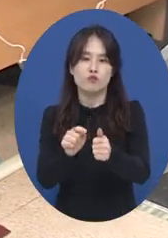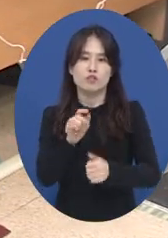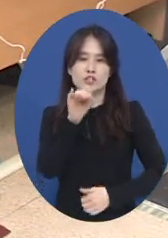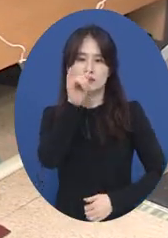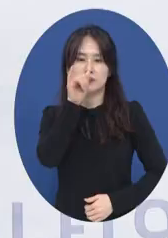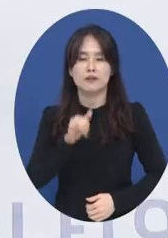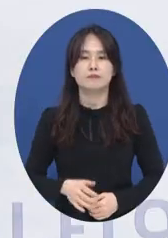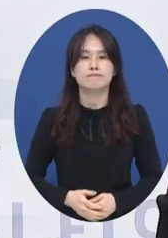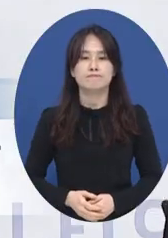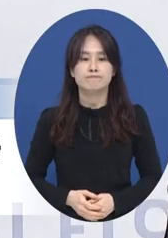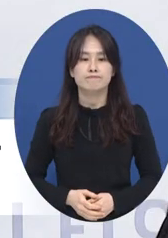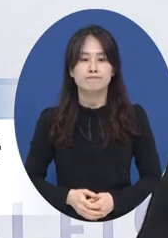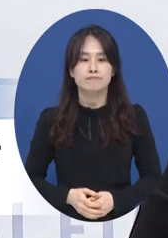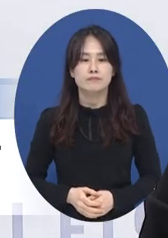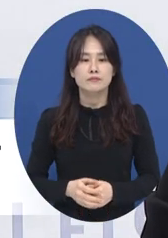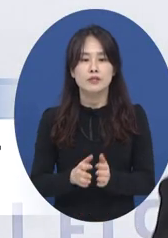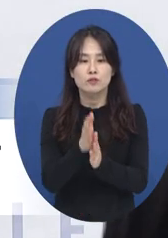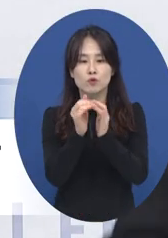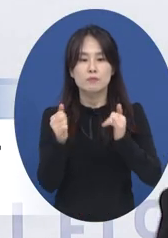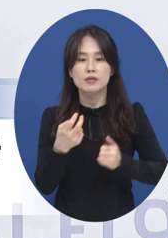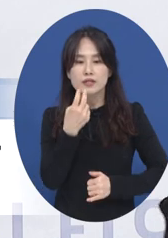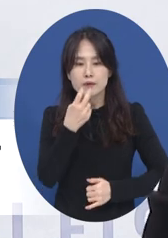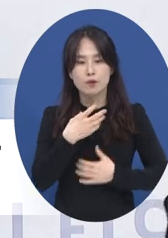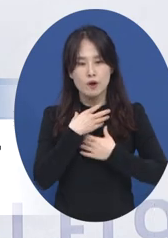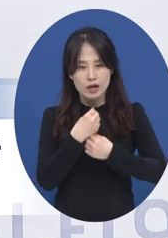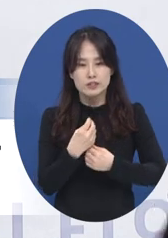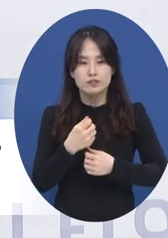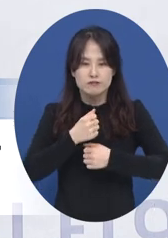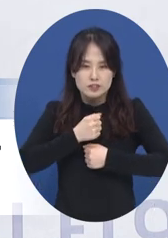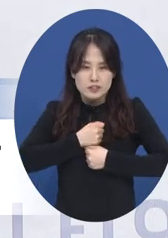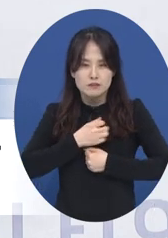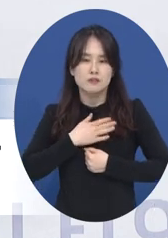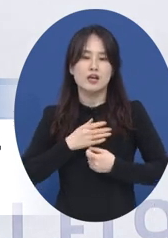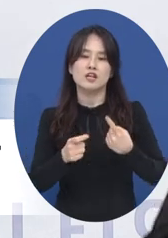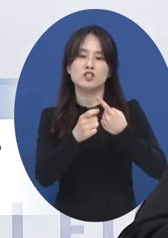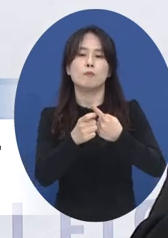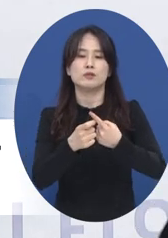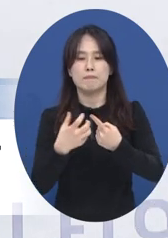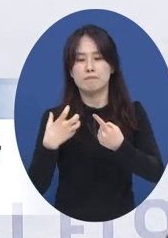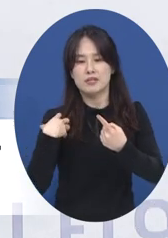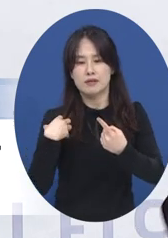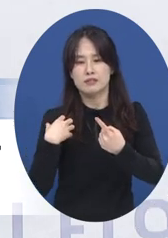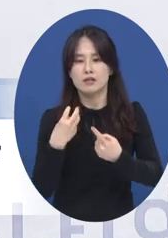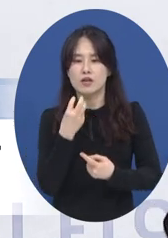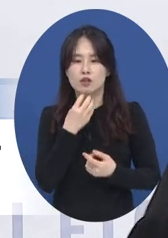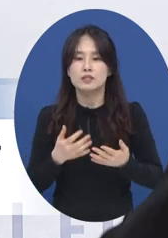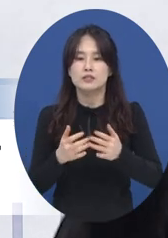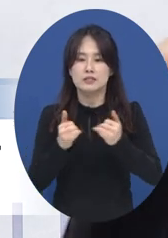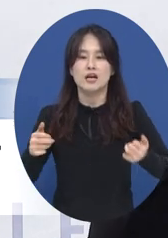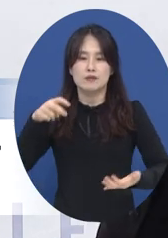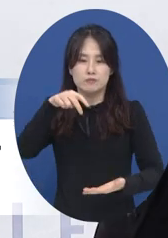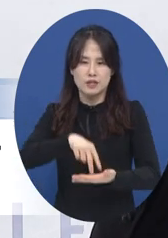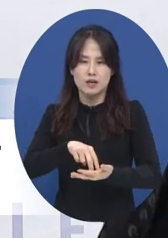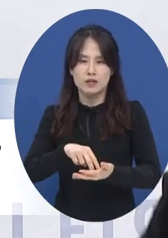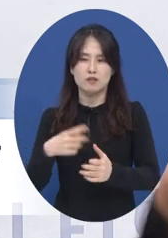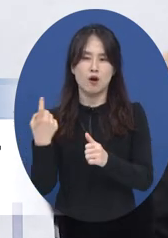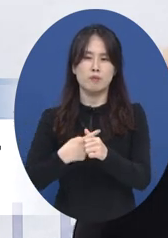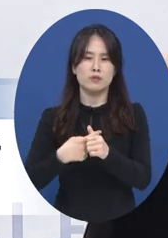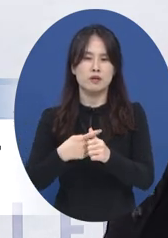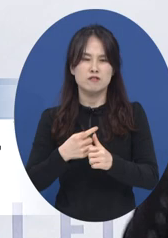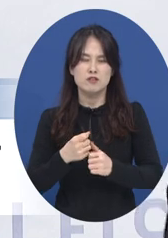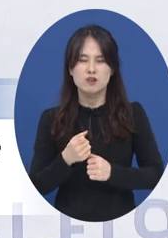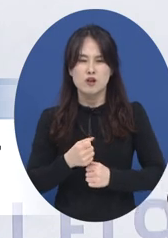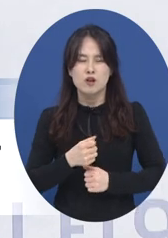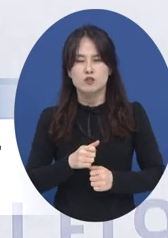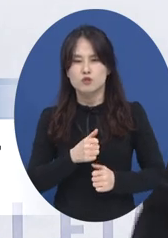예정입니다. 도민의 생명과 안전을 지키는 것이 제1 의무인 도지사로서 비난을